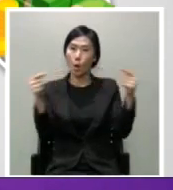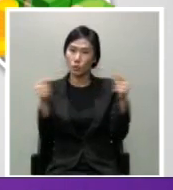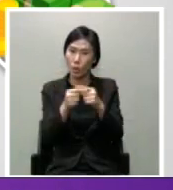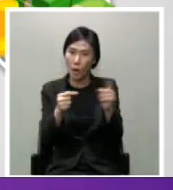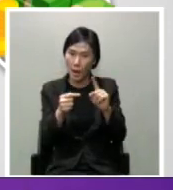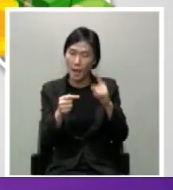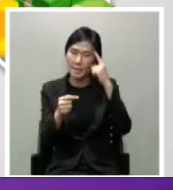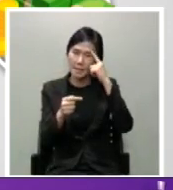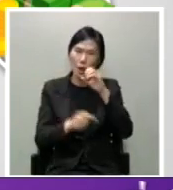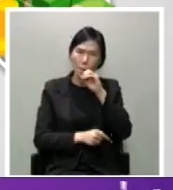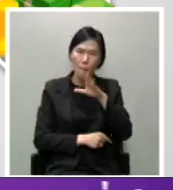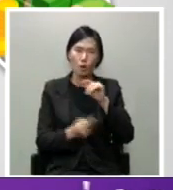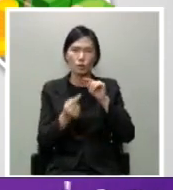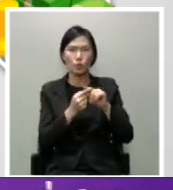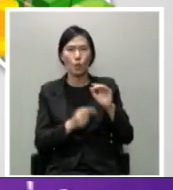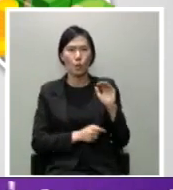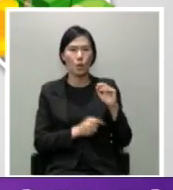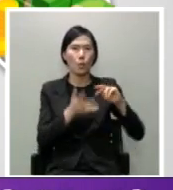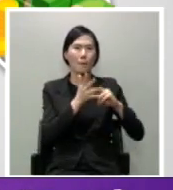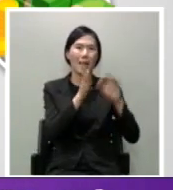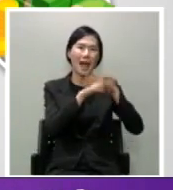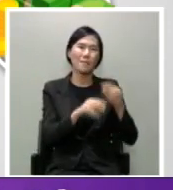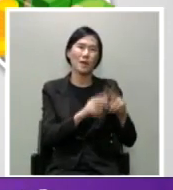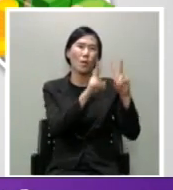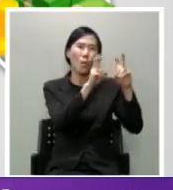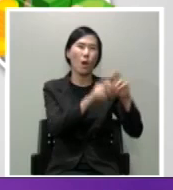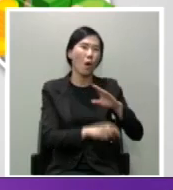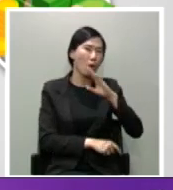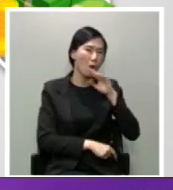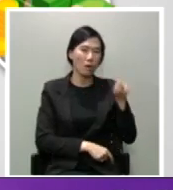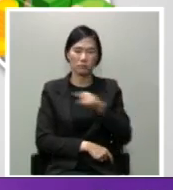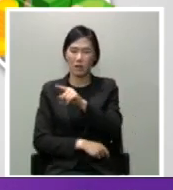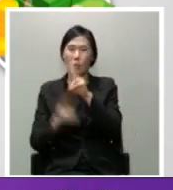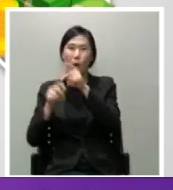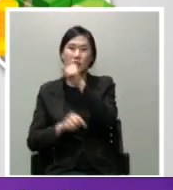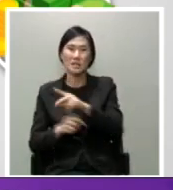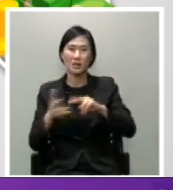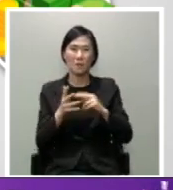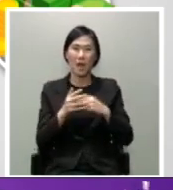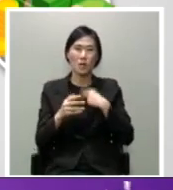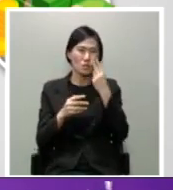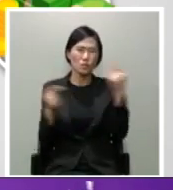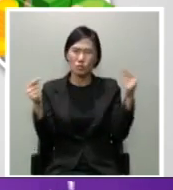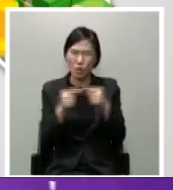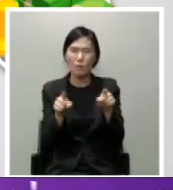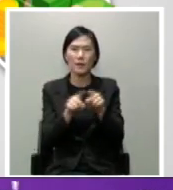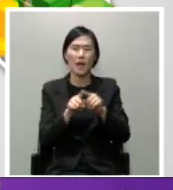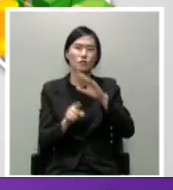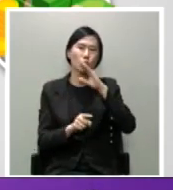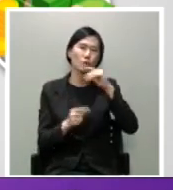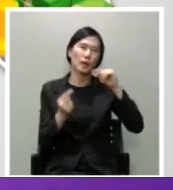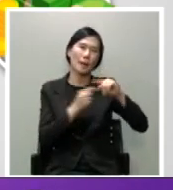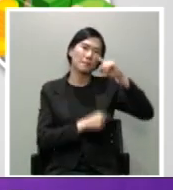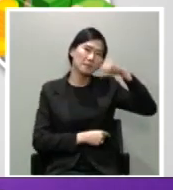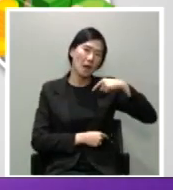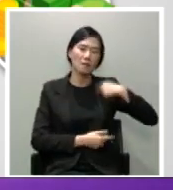ขาบอกว่าคุณช้างขุนแผนกับรามเกียรติ์เป็นเรื่องเดียวกันคุณช้างขุนแผนในเมืองไทยพระพันวสาจะตัดสินยัง